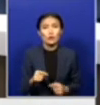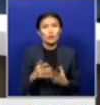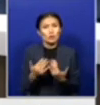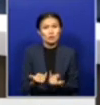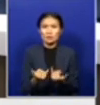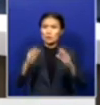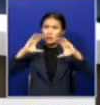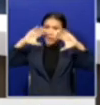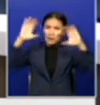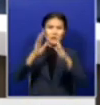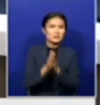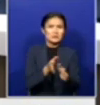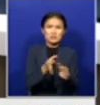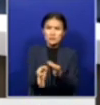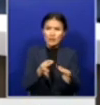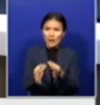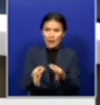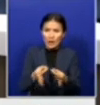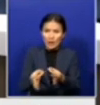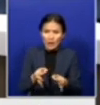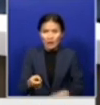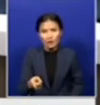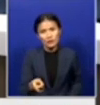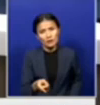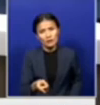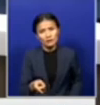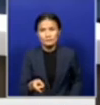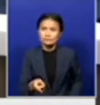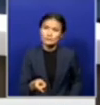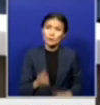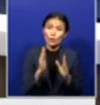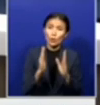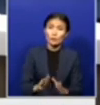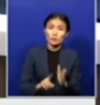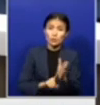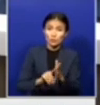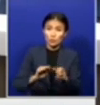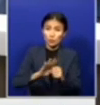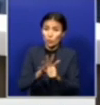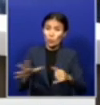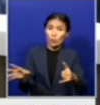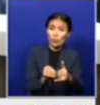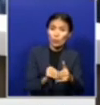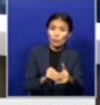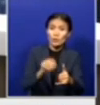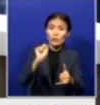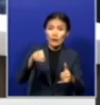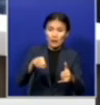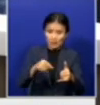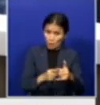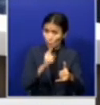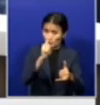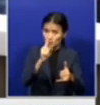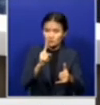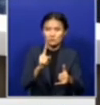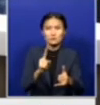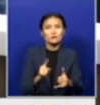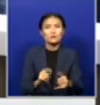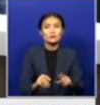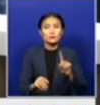ผู้ที่ติดเชื้อโควิดเนี่ยถือว่าเฉลี่ยแล้วก็ประมาณ1ล้านบาทต่อคนแต่ท่านใช้เงินถึ